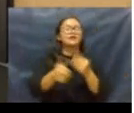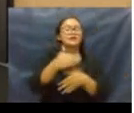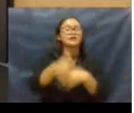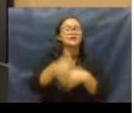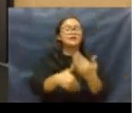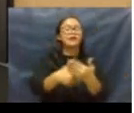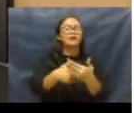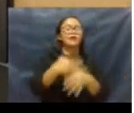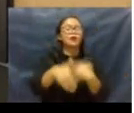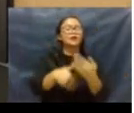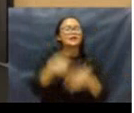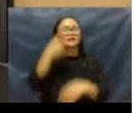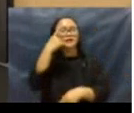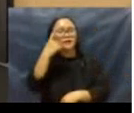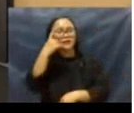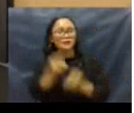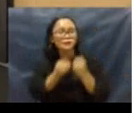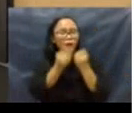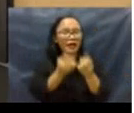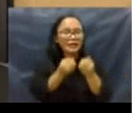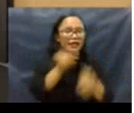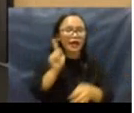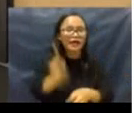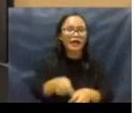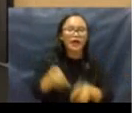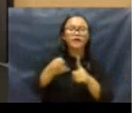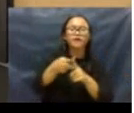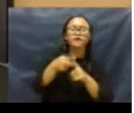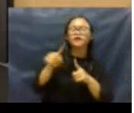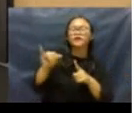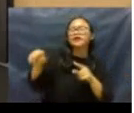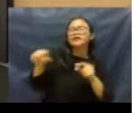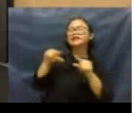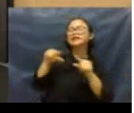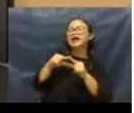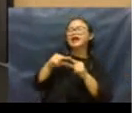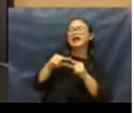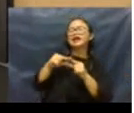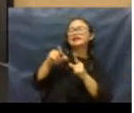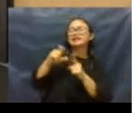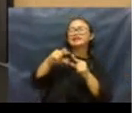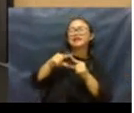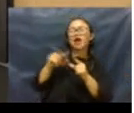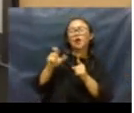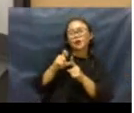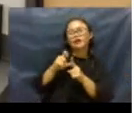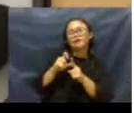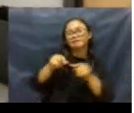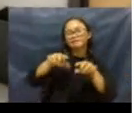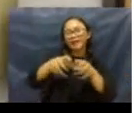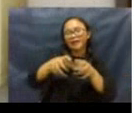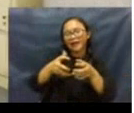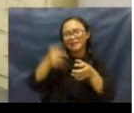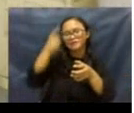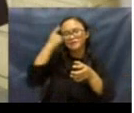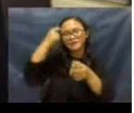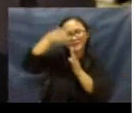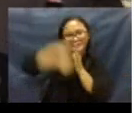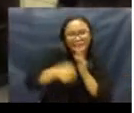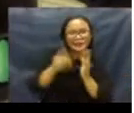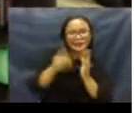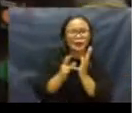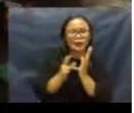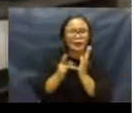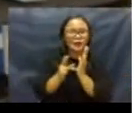mengajar. Bersama Firza Daud, masih dalam pelajaran berpikir kritis dan teknologi. Ini dia.